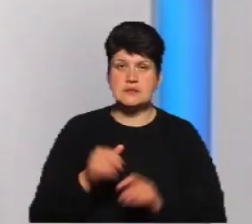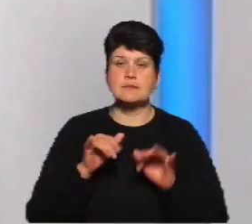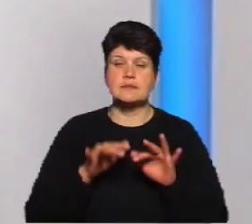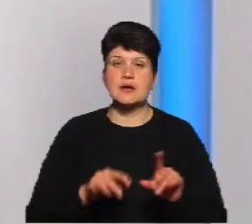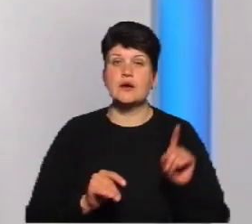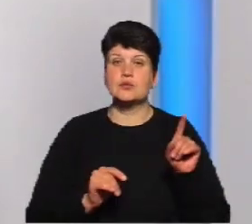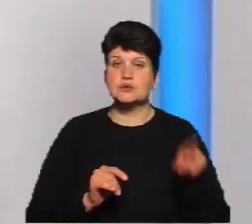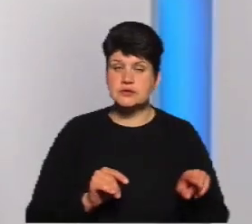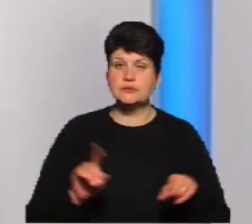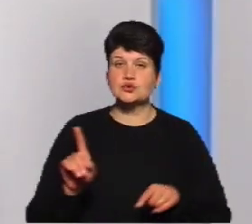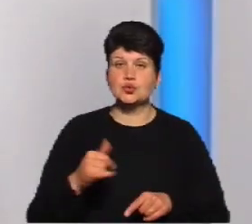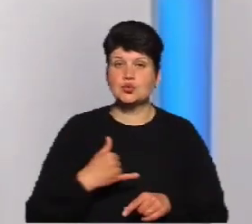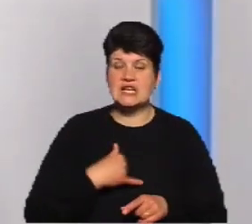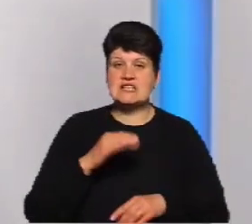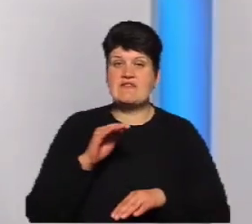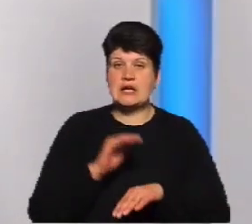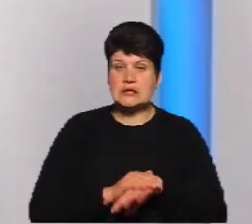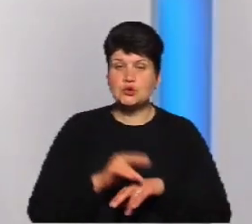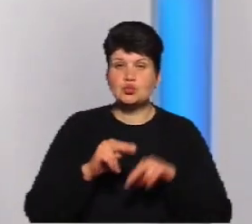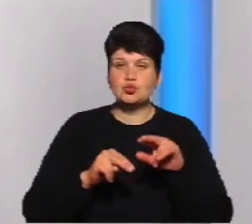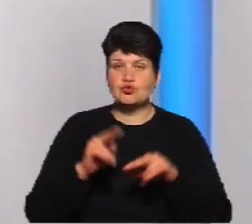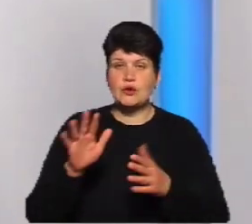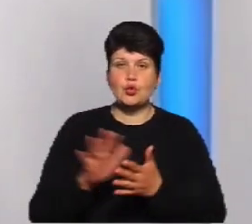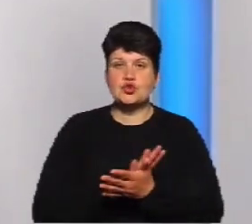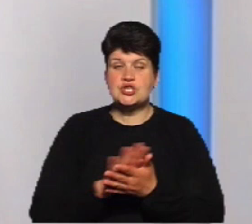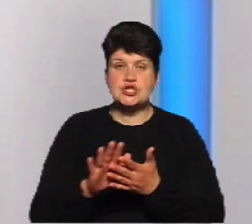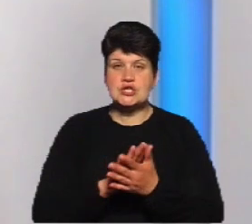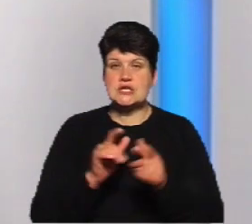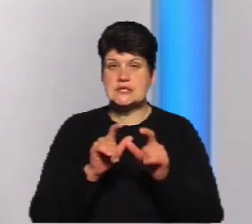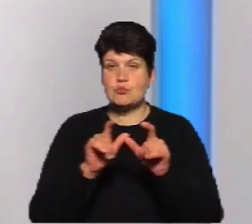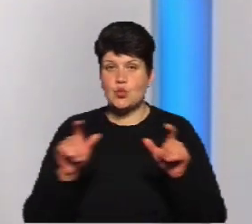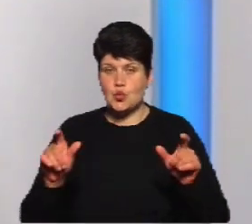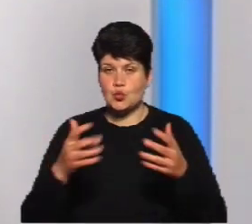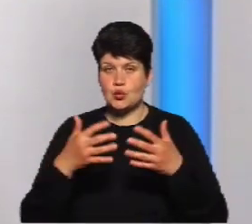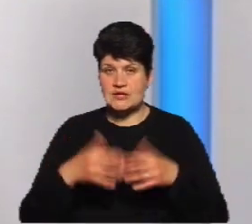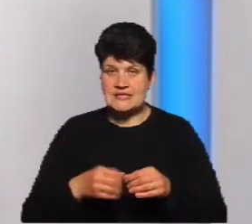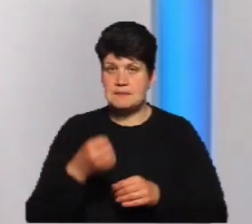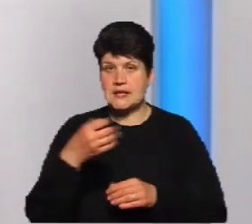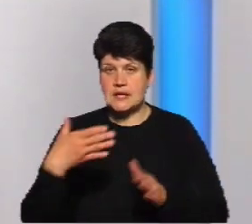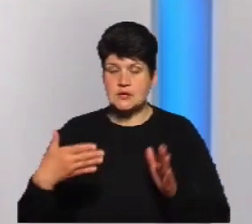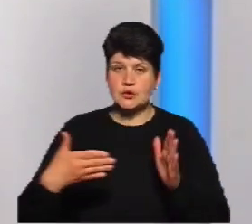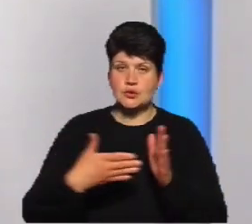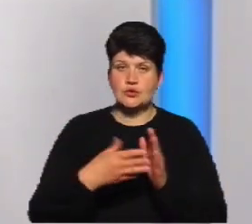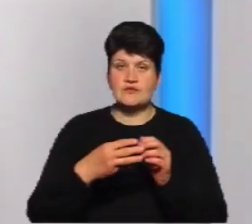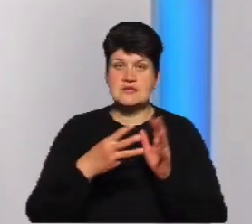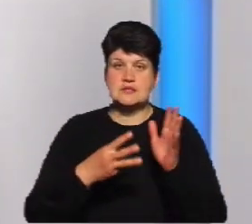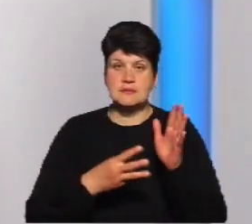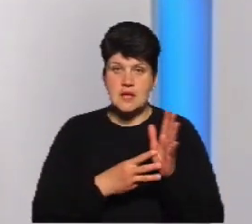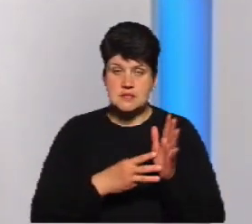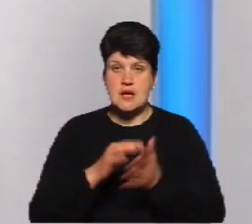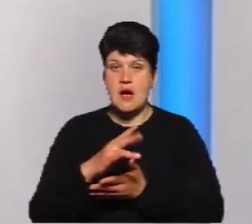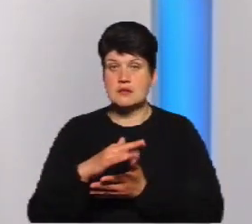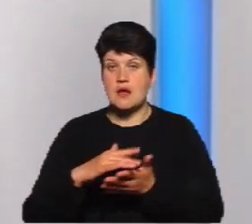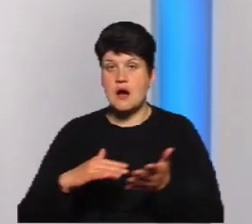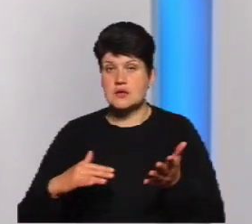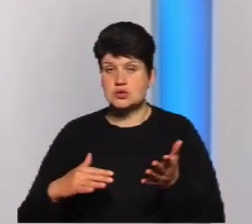нас фактично будувалися очисні споруди з 15-го по 18-й, а далі